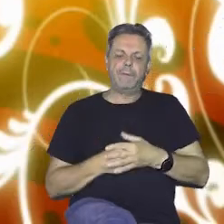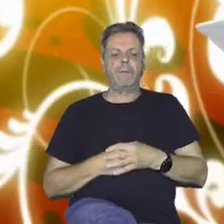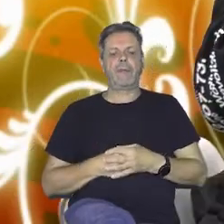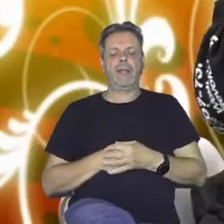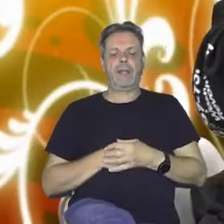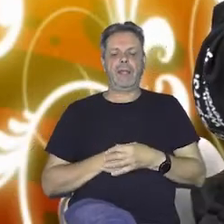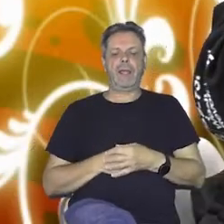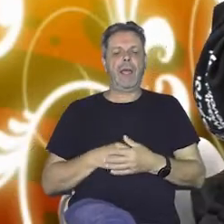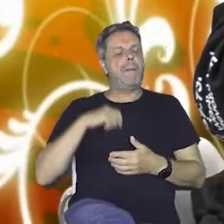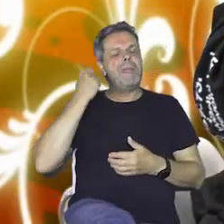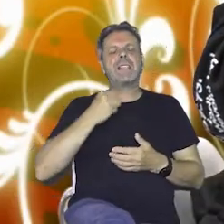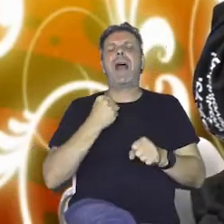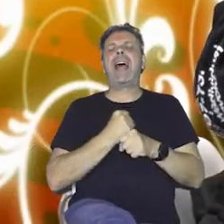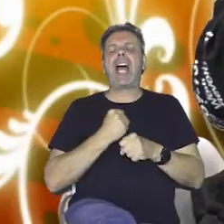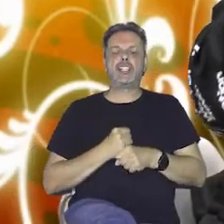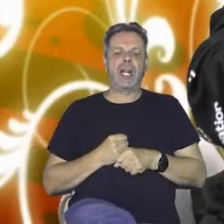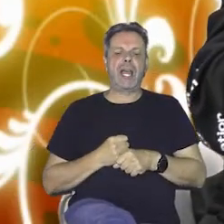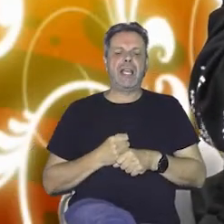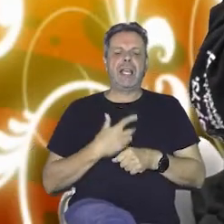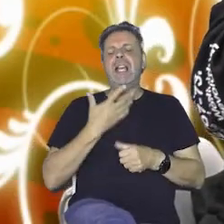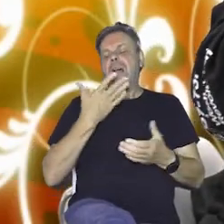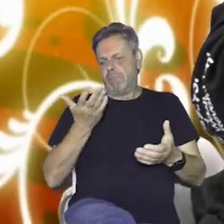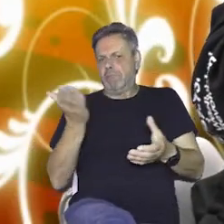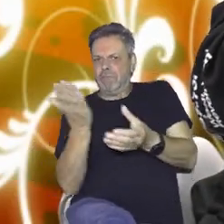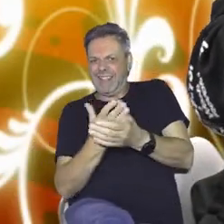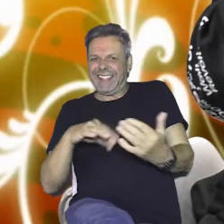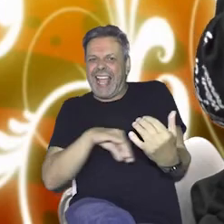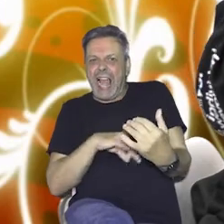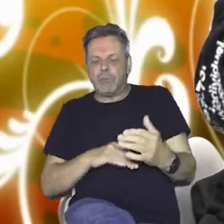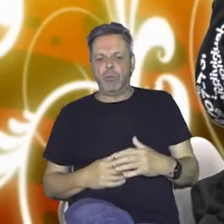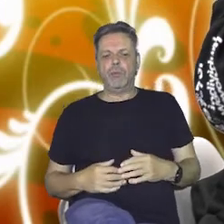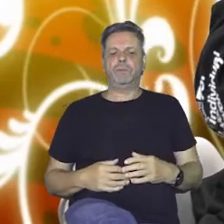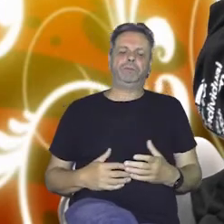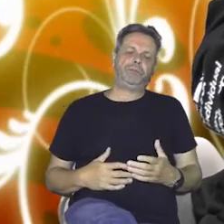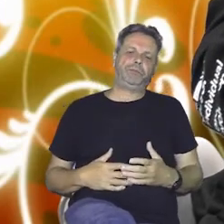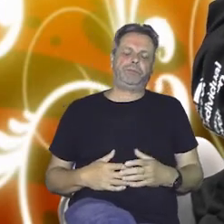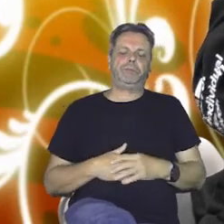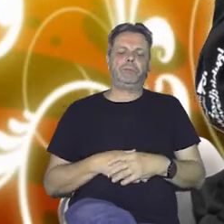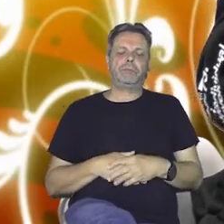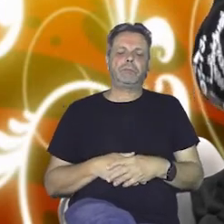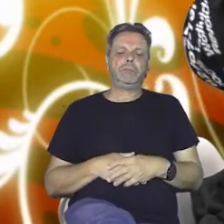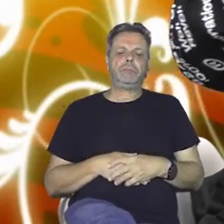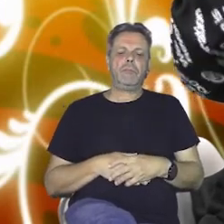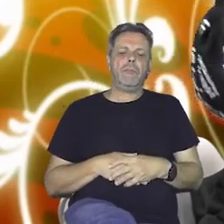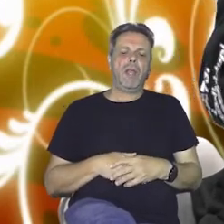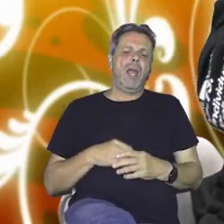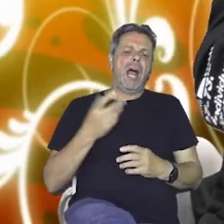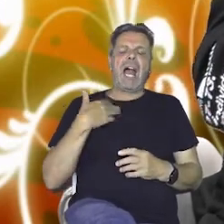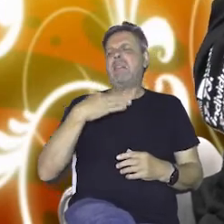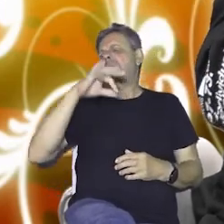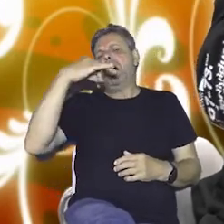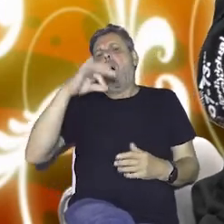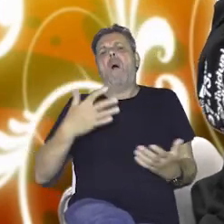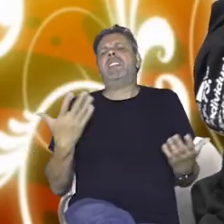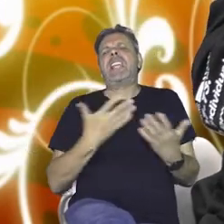Dakle, pjesma je rađena za uglazbljivanje, tipa šansone, ali sve ovisi kako će